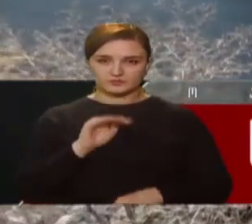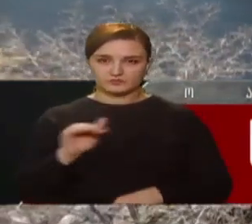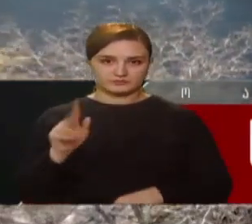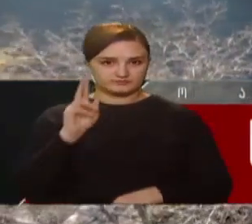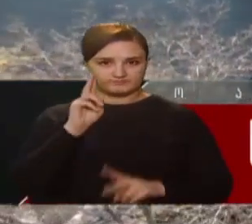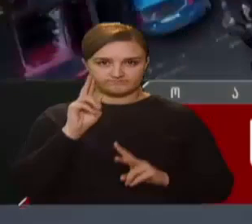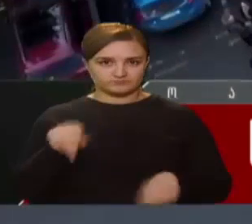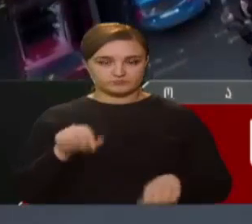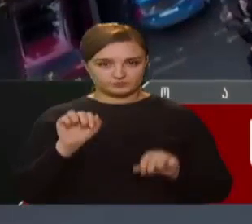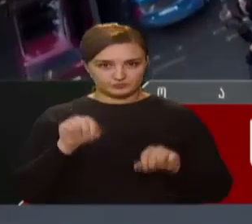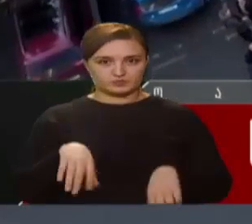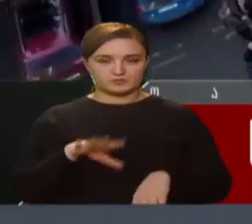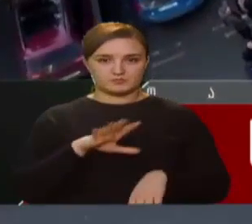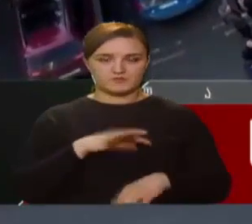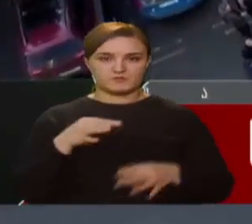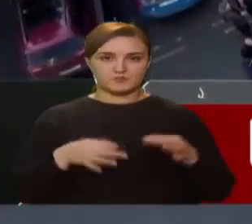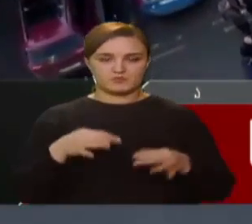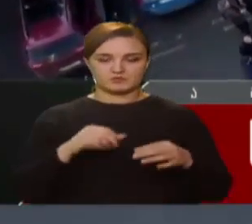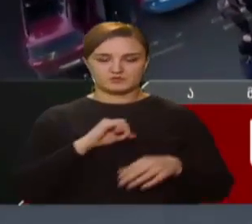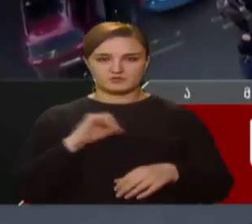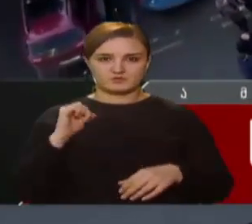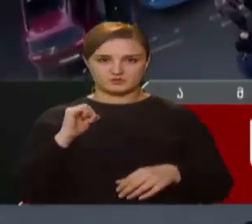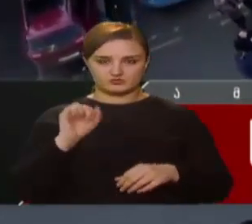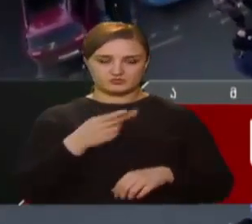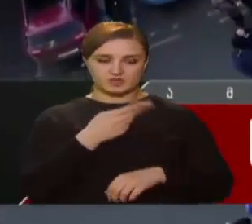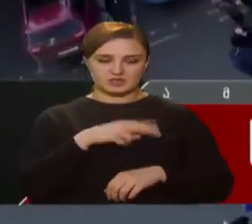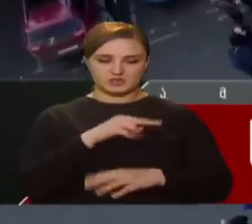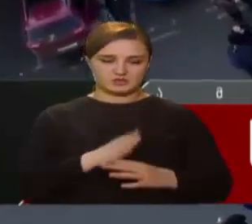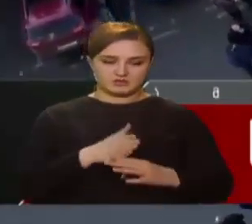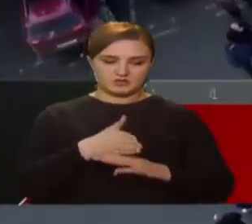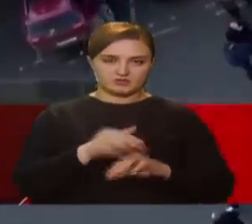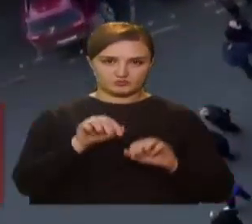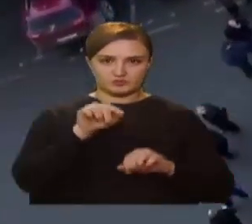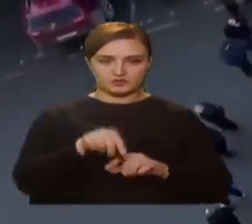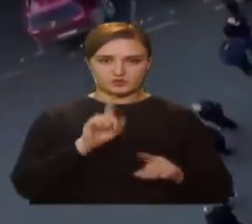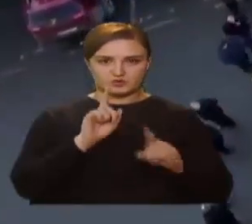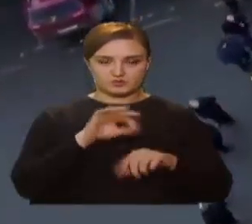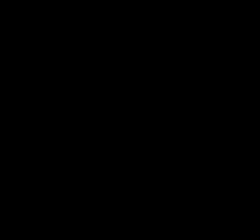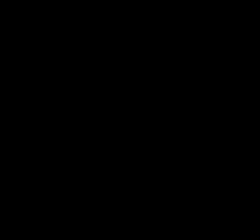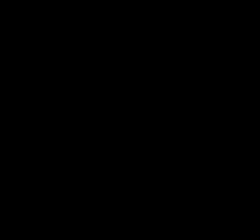ალტერნატივის სახით არ არის გამორიცხული მოსამართლე თავად მივიდეს კლინიკაში და სხდომა იქ ჩაატაროს.